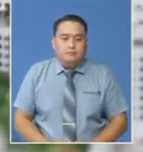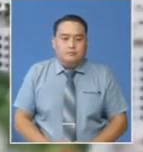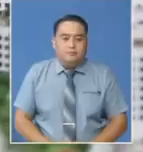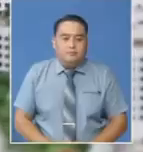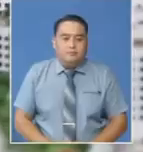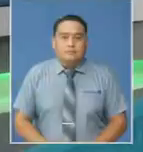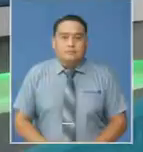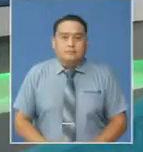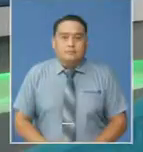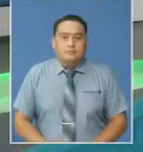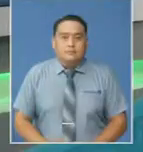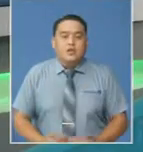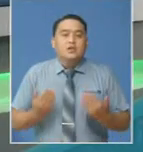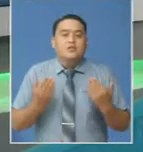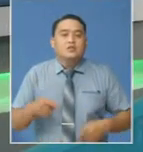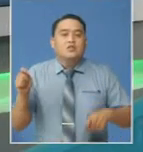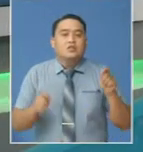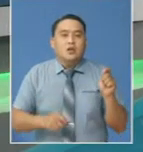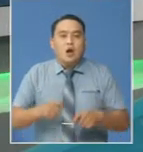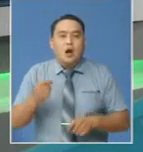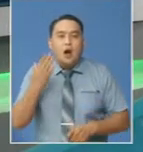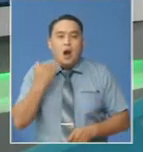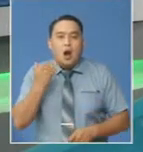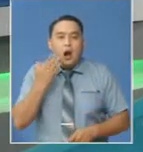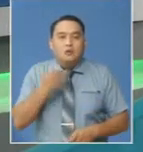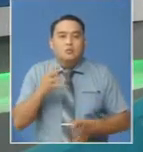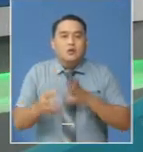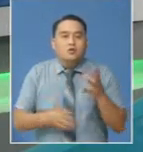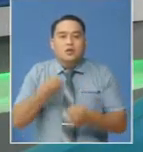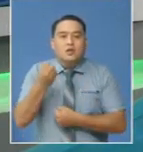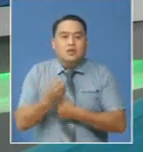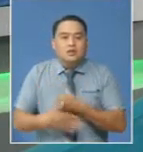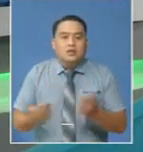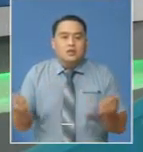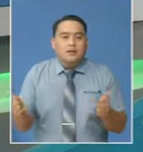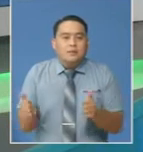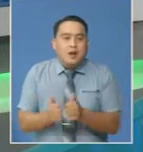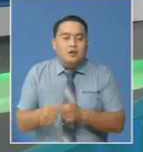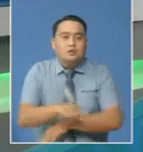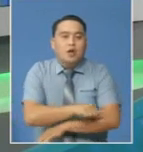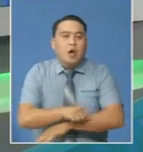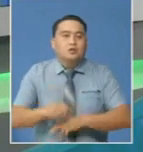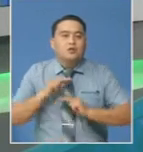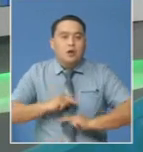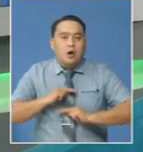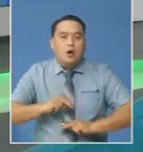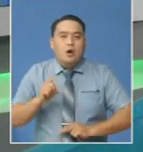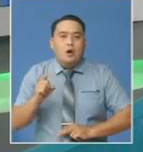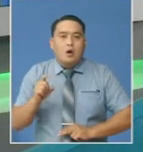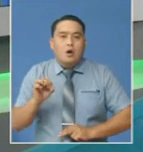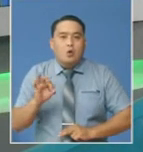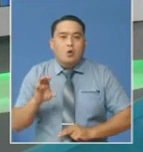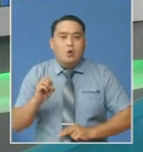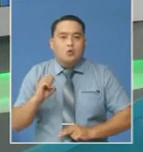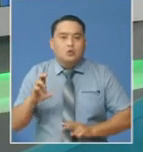Талдыкурган. Сегодня же делегация из Казани посетила Международный центр приграничного сотрудничества «Харгос».